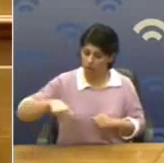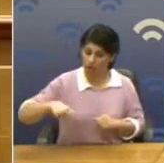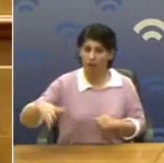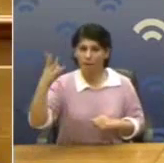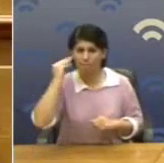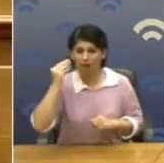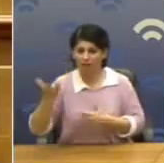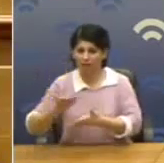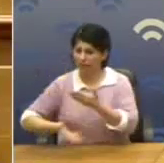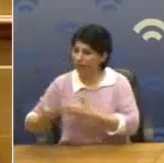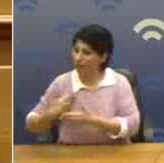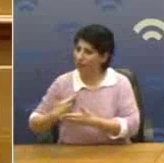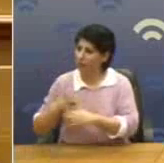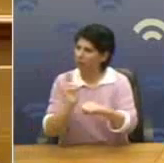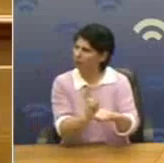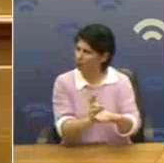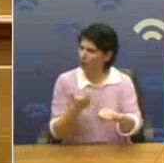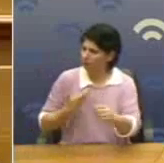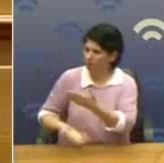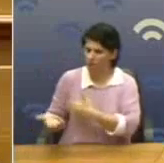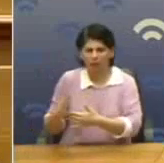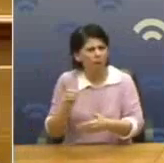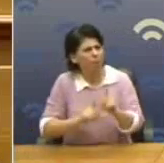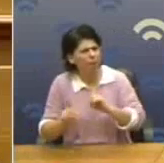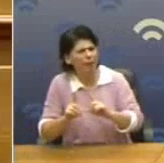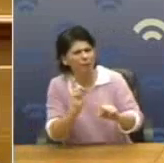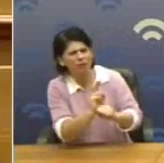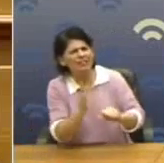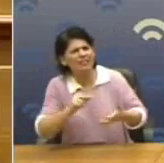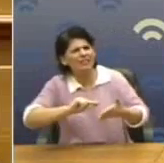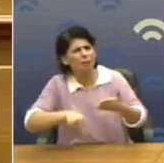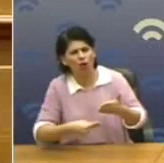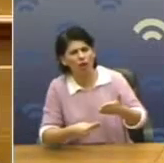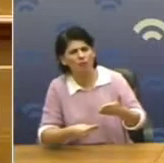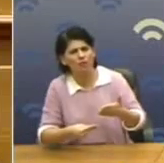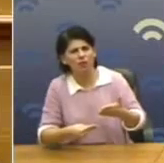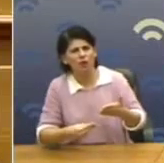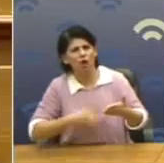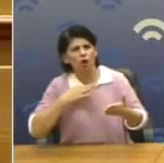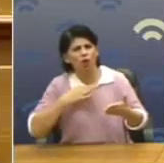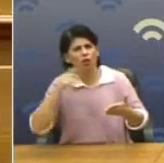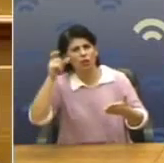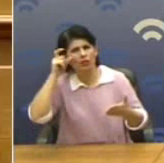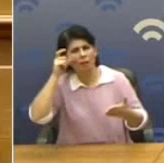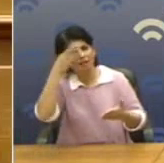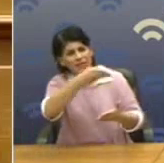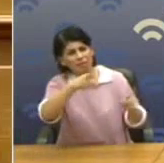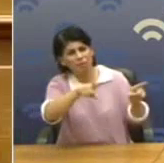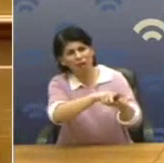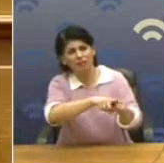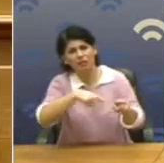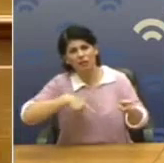τα πλεονάσματα. Ποια πλεονάσματα ακριβώς? Τι είχε υπογράψει ο κύριος Σαμαράς και εσείς μαζί του ως υπουργός του